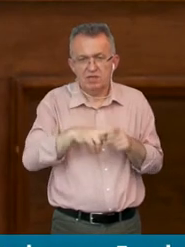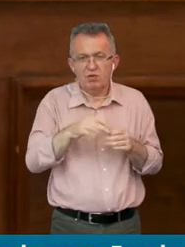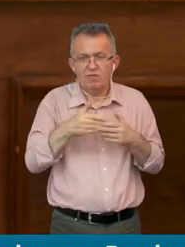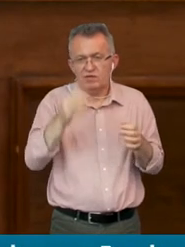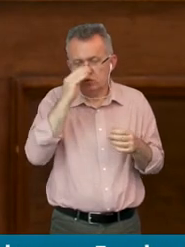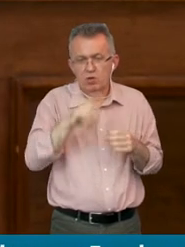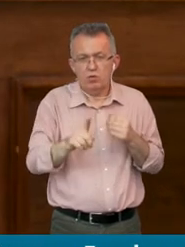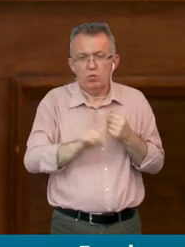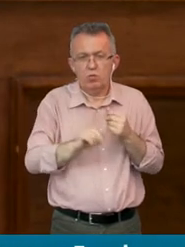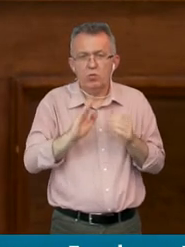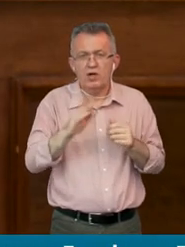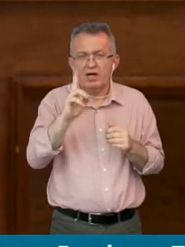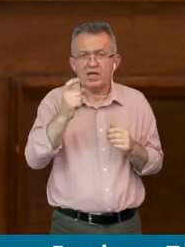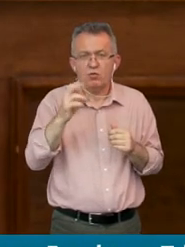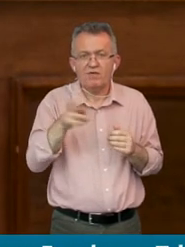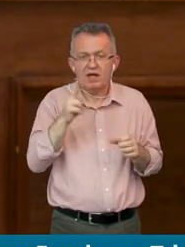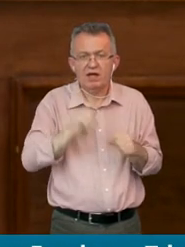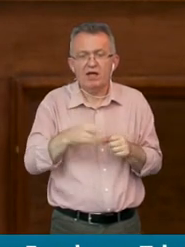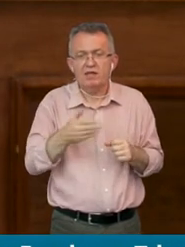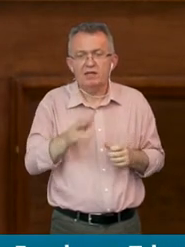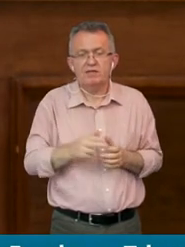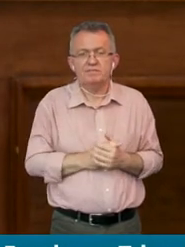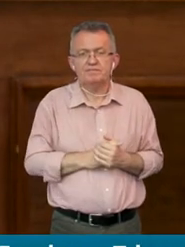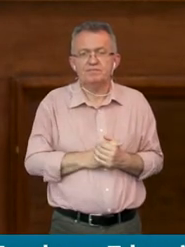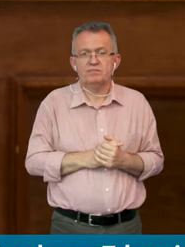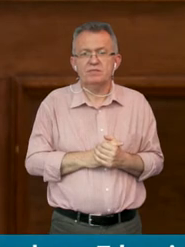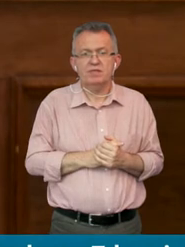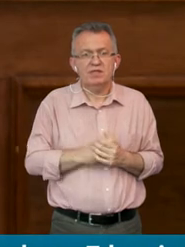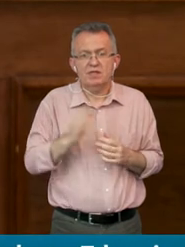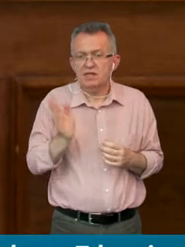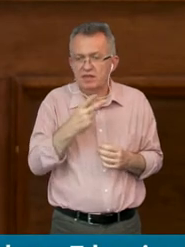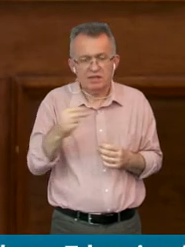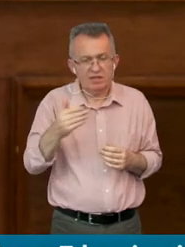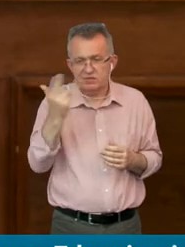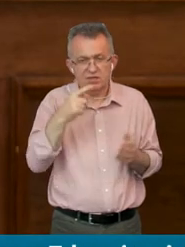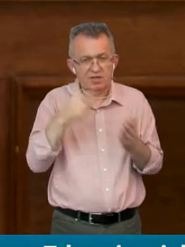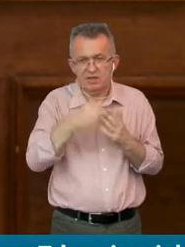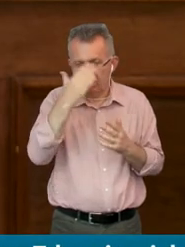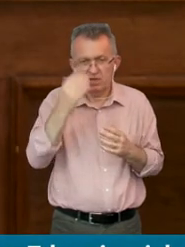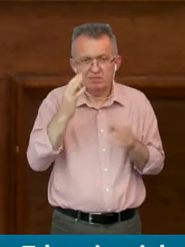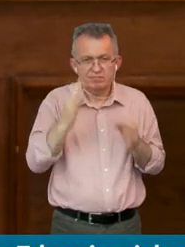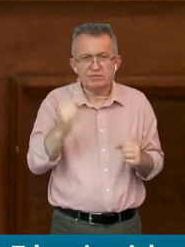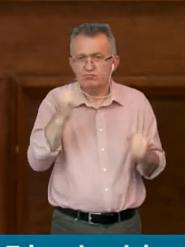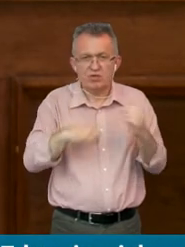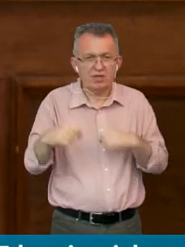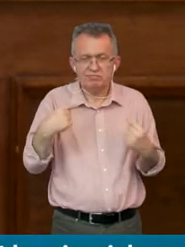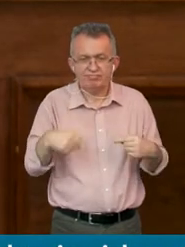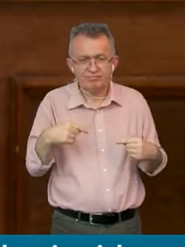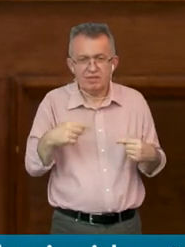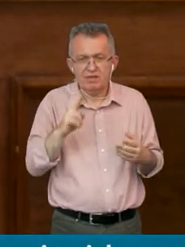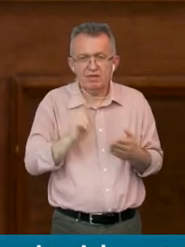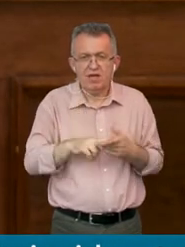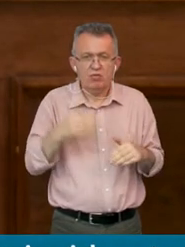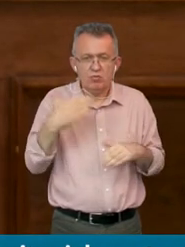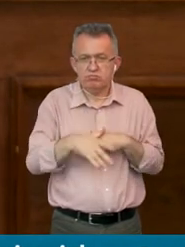szkoły podstawowej przy Kredowej? Pani Beata pyta. Pani Beato, niestety nie z uwagi na to, że nie mamy jeszcze rozstrzygniętego przetargu na